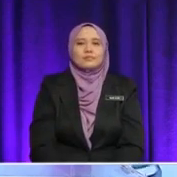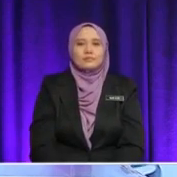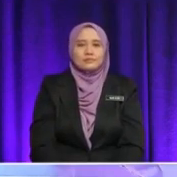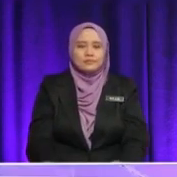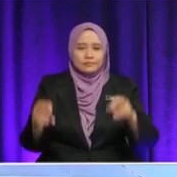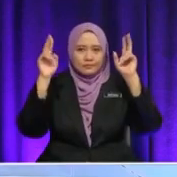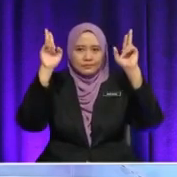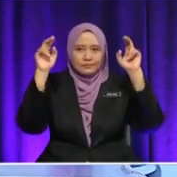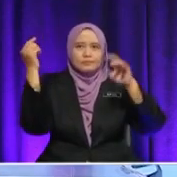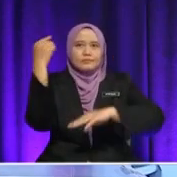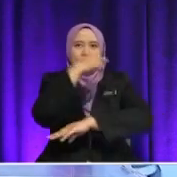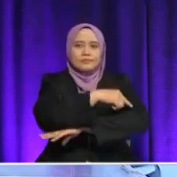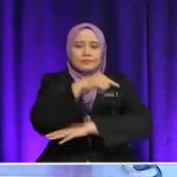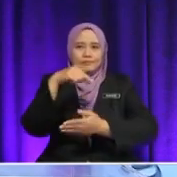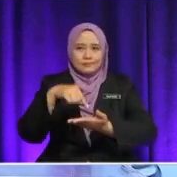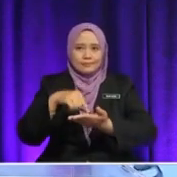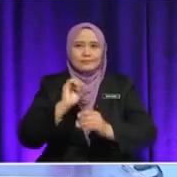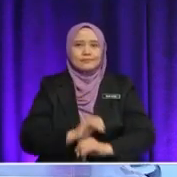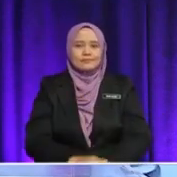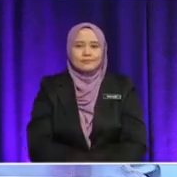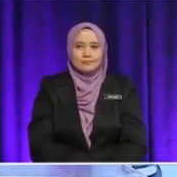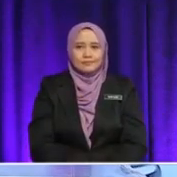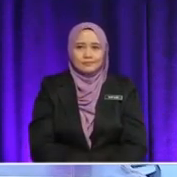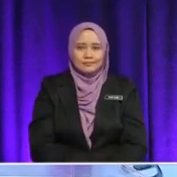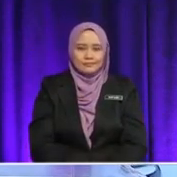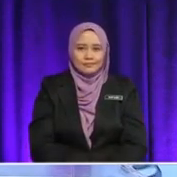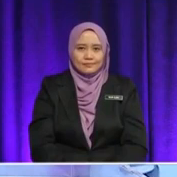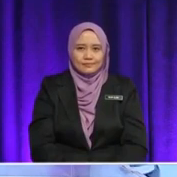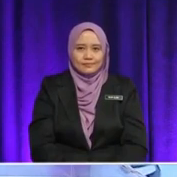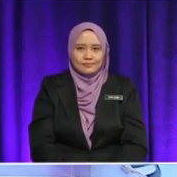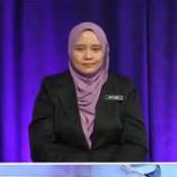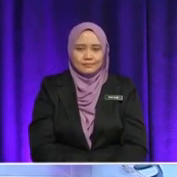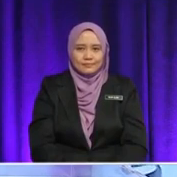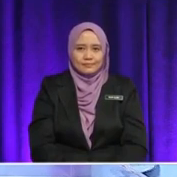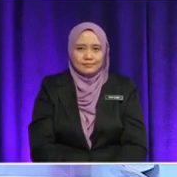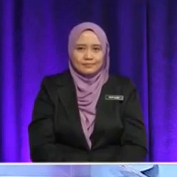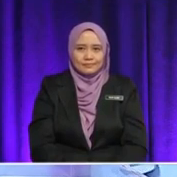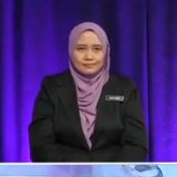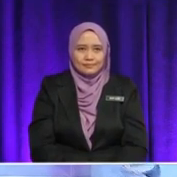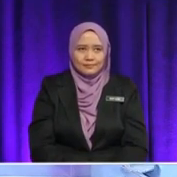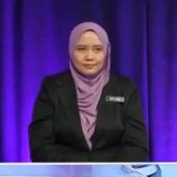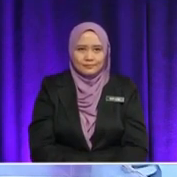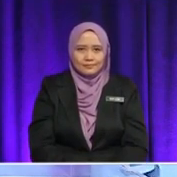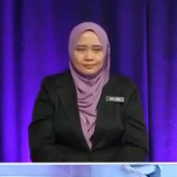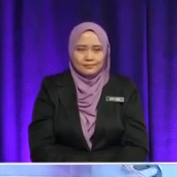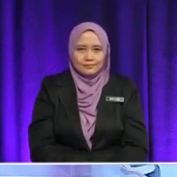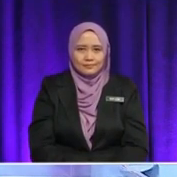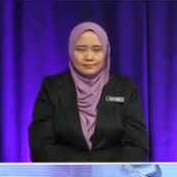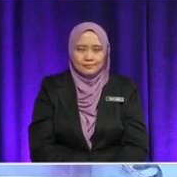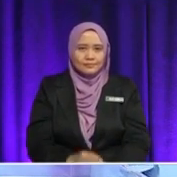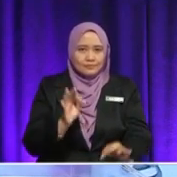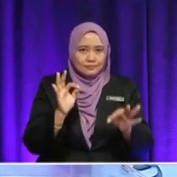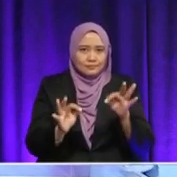apa yang baru saja dilakukan tadi dengan Citra belajar kali ini Oke kalau aku